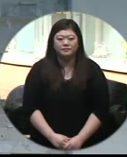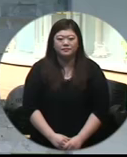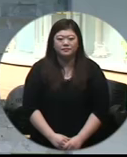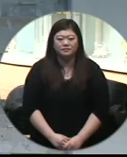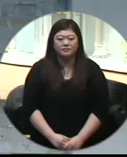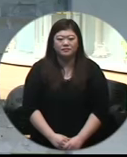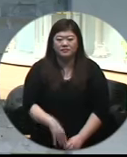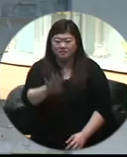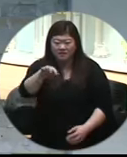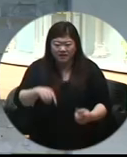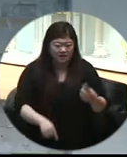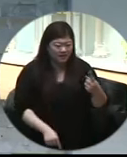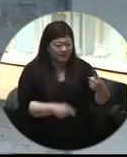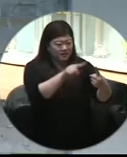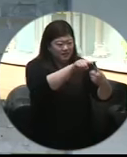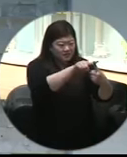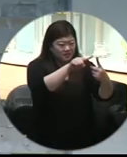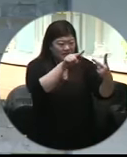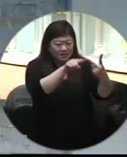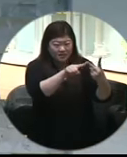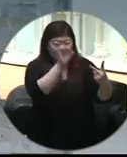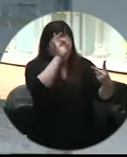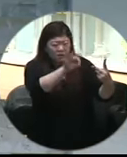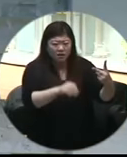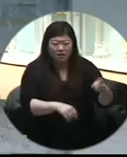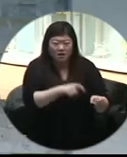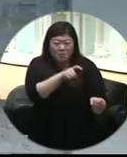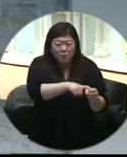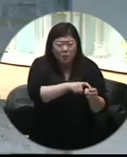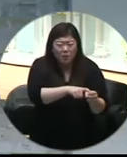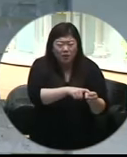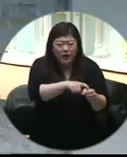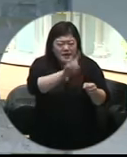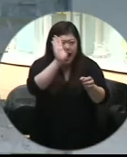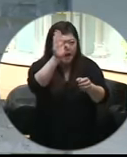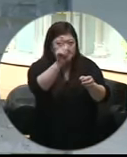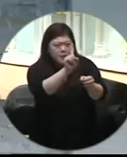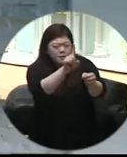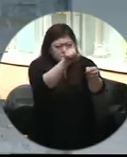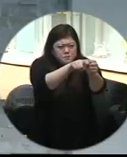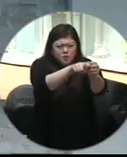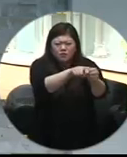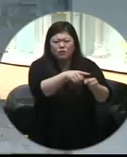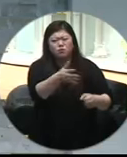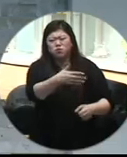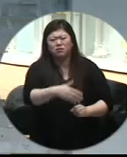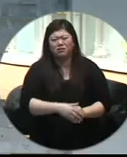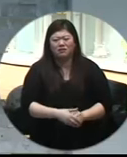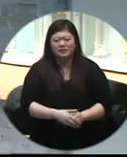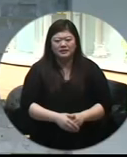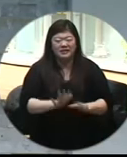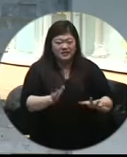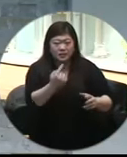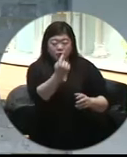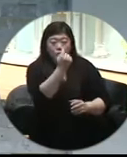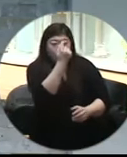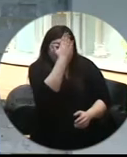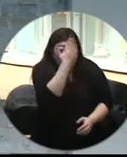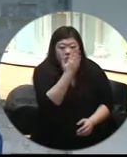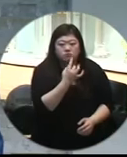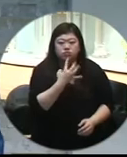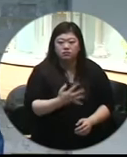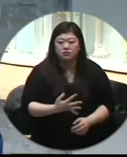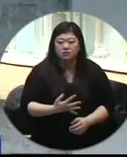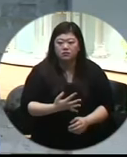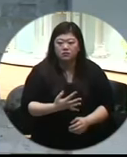이런 사람들에게는 뭐 고차원적인 뭐 목표 뭐 이런 게 존재하지 않죠. 하루살이같이 살죠 그냥. 자, 마지막